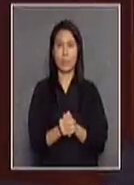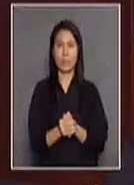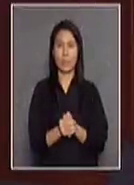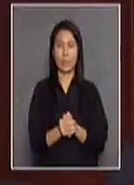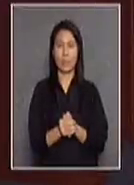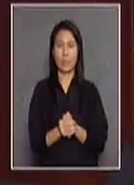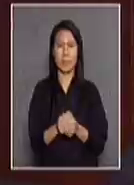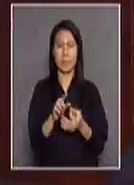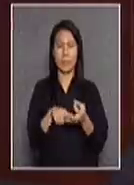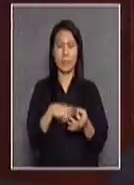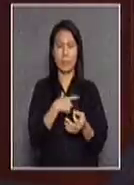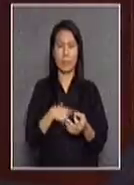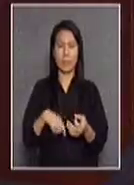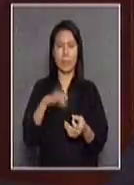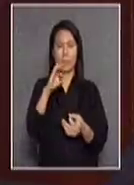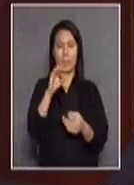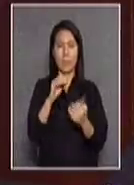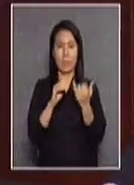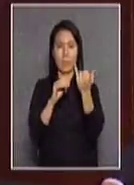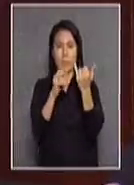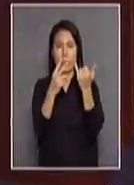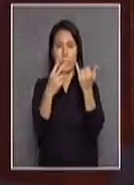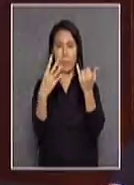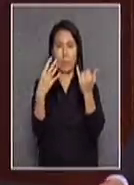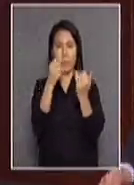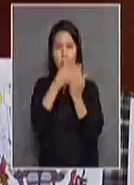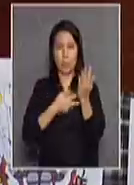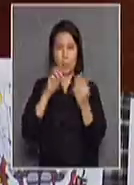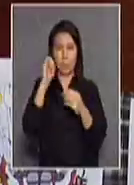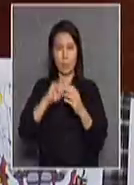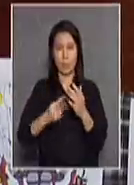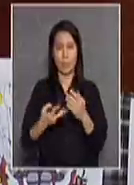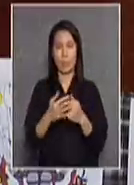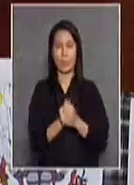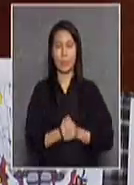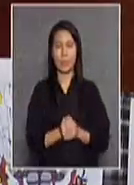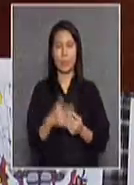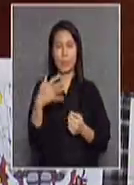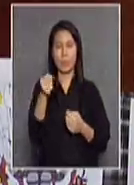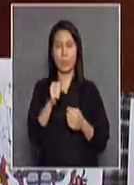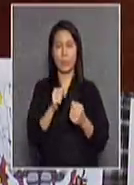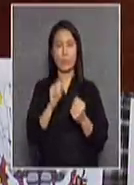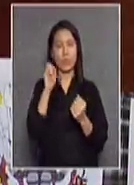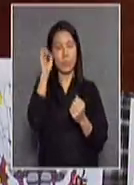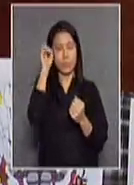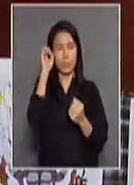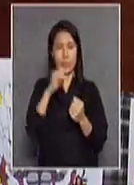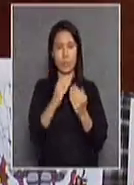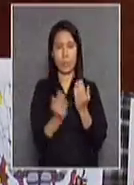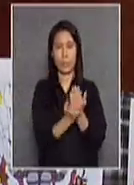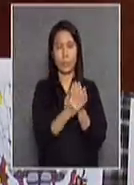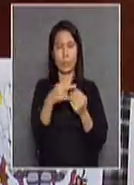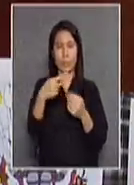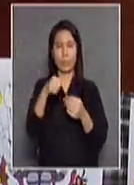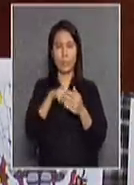陳志全議員，請你動議第624項修正案。 主席，我動議通過會議講稿附錄以上